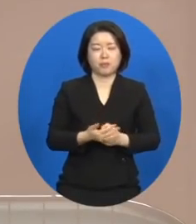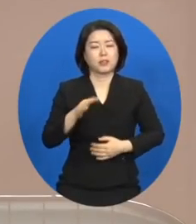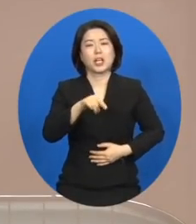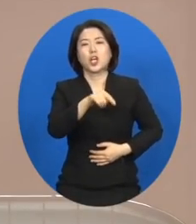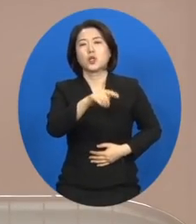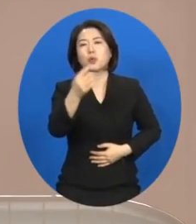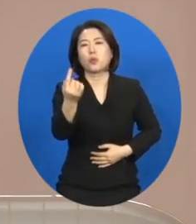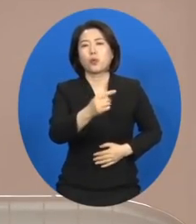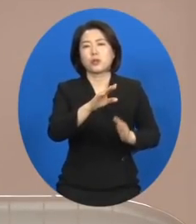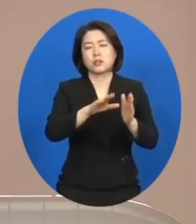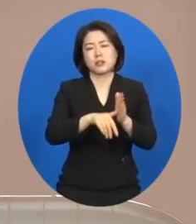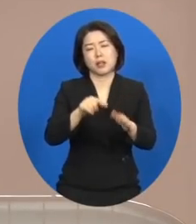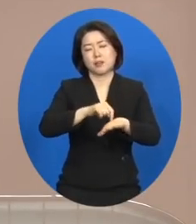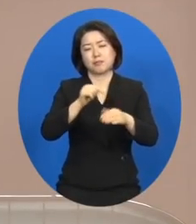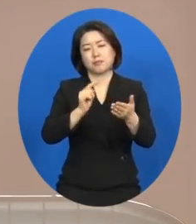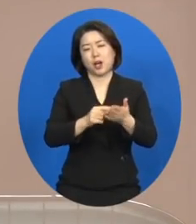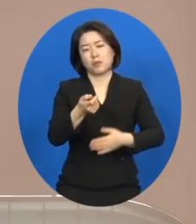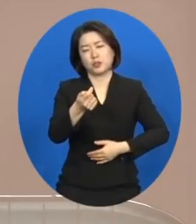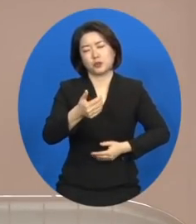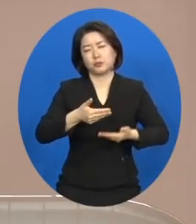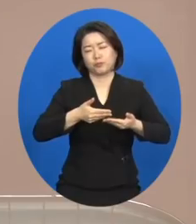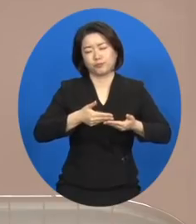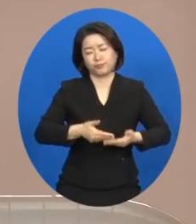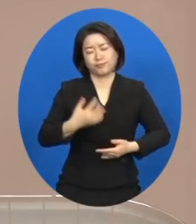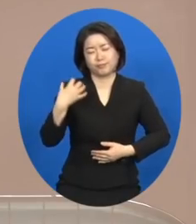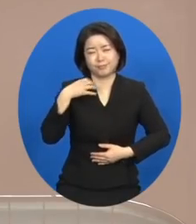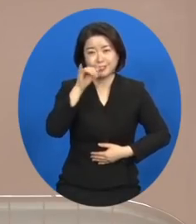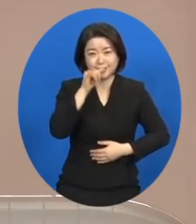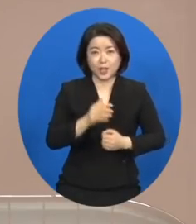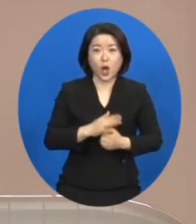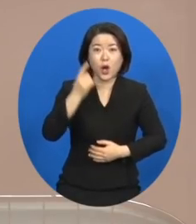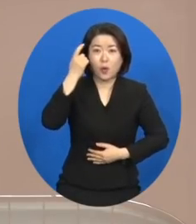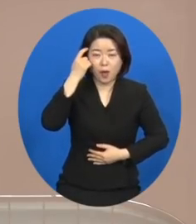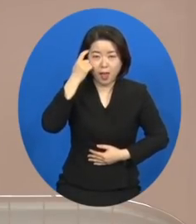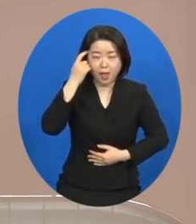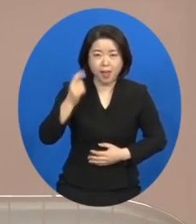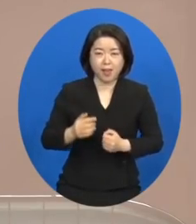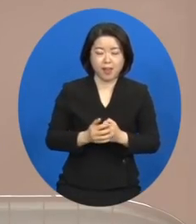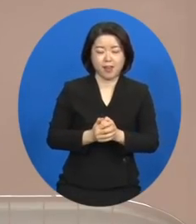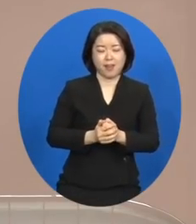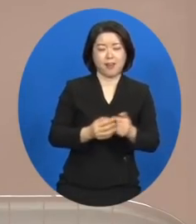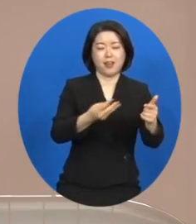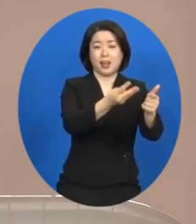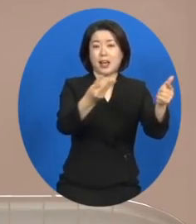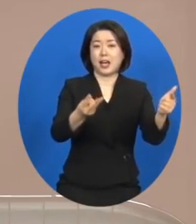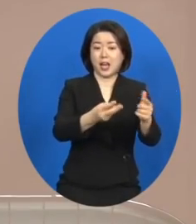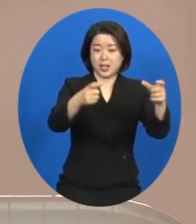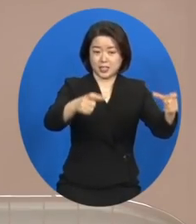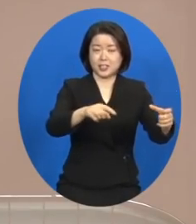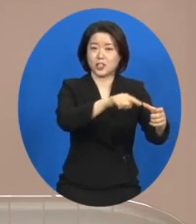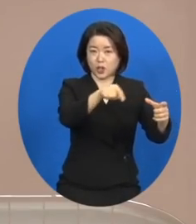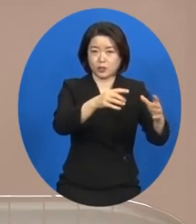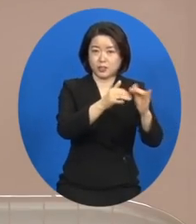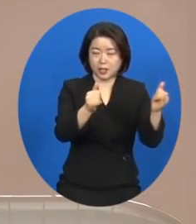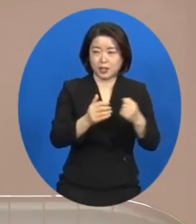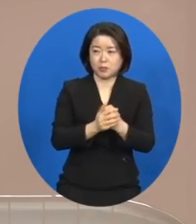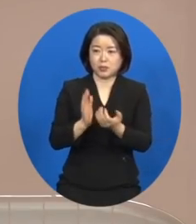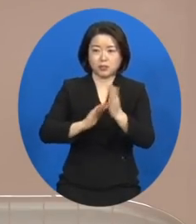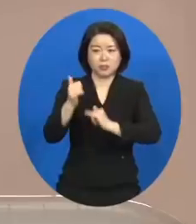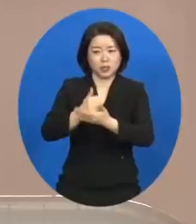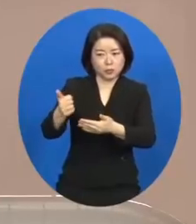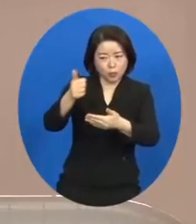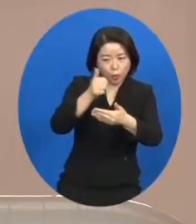마음이 상대적으로 굉장히 무거우셨어요. 왜냐하면 이 갈릴리 지역의 사람들은 예수님을 영접한다고는